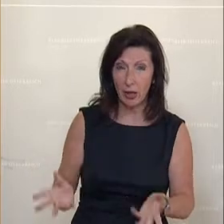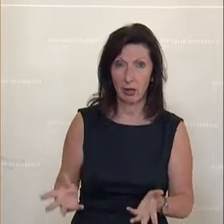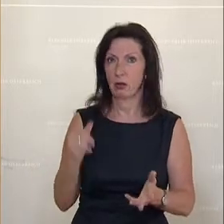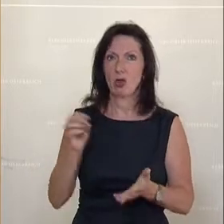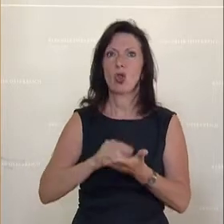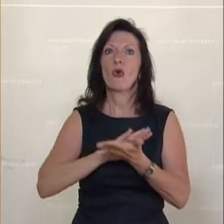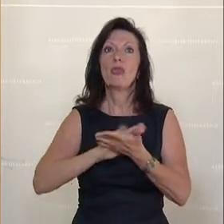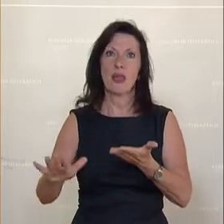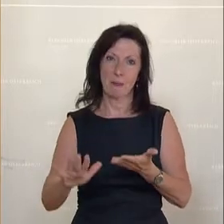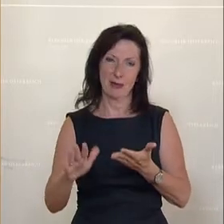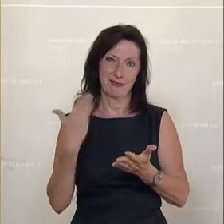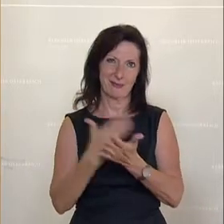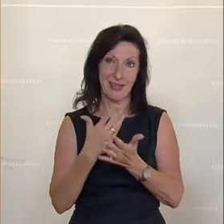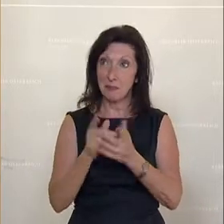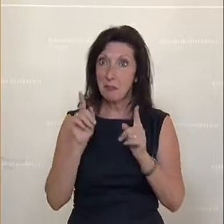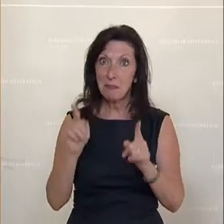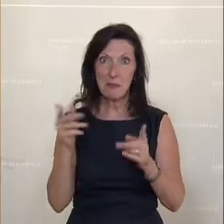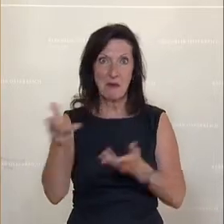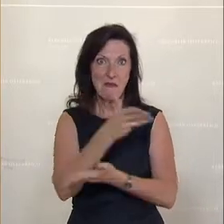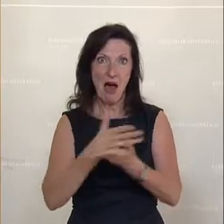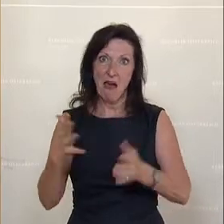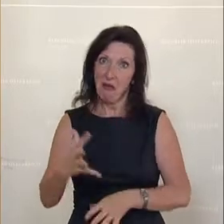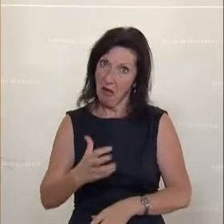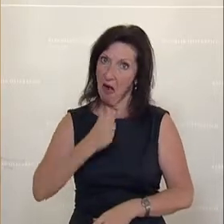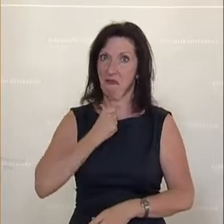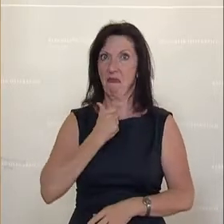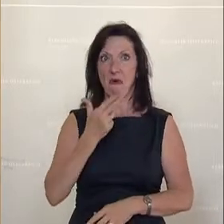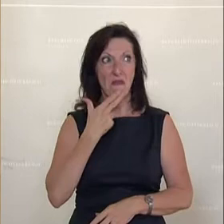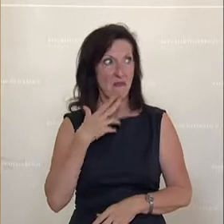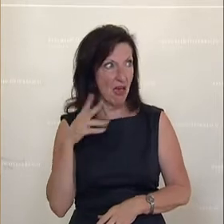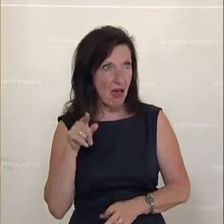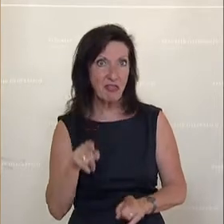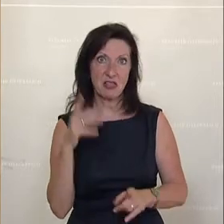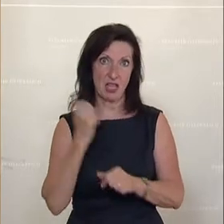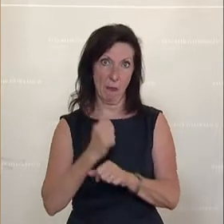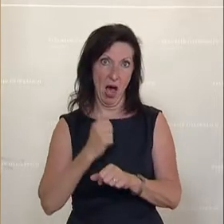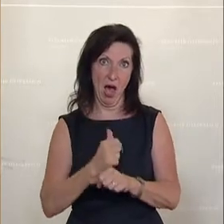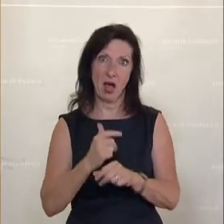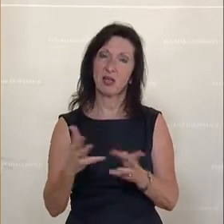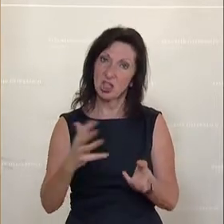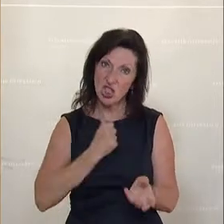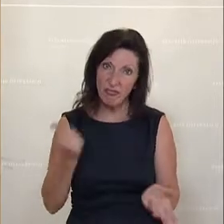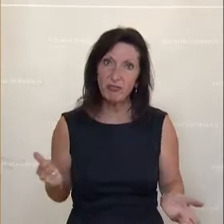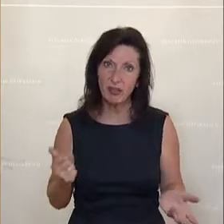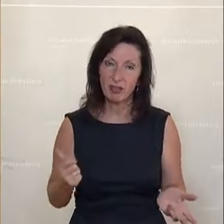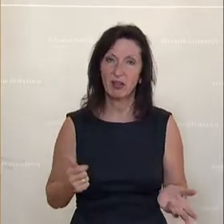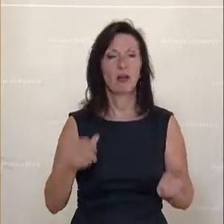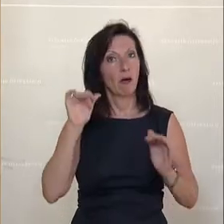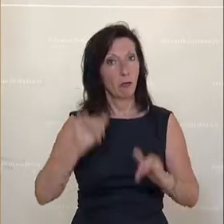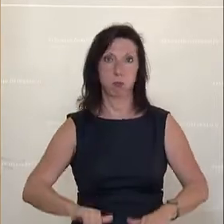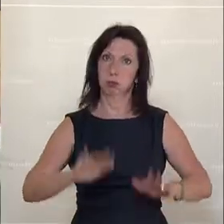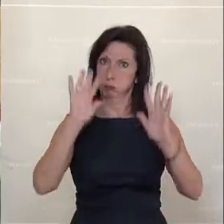allen gratulieren die zu diesem verhandlungserfolg tatsächlich wirklich beigetragen haben ich glaube darauf können wir wirklich stolz sein